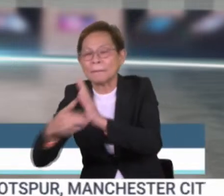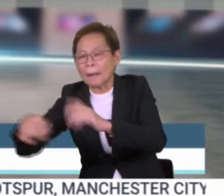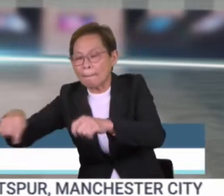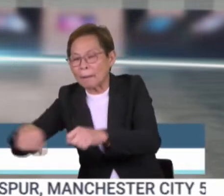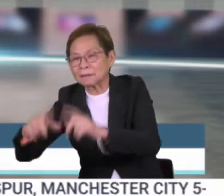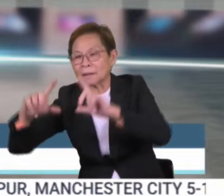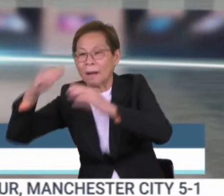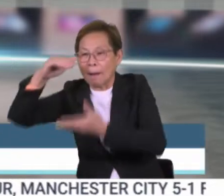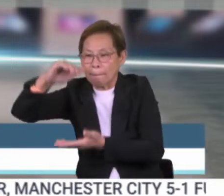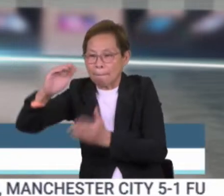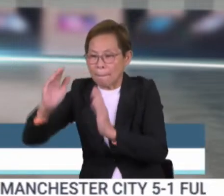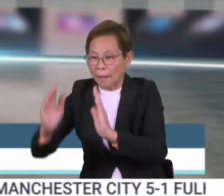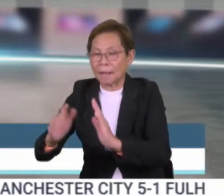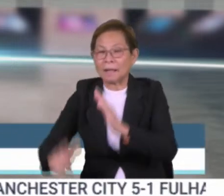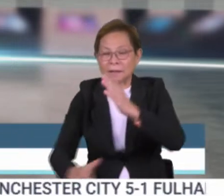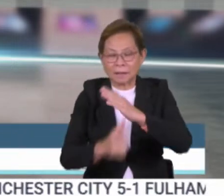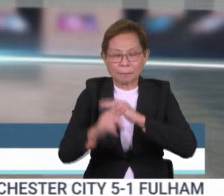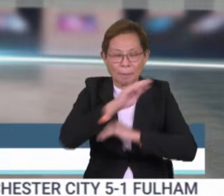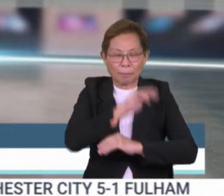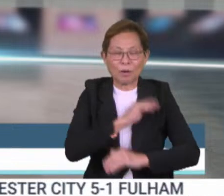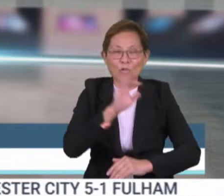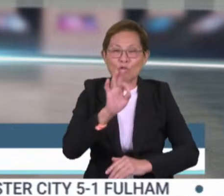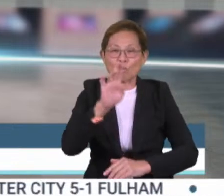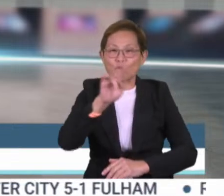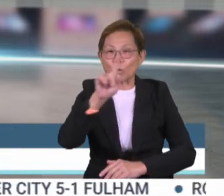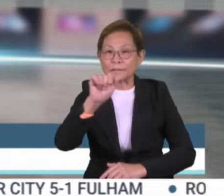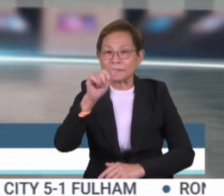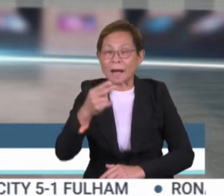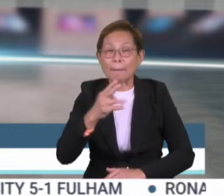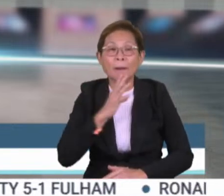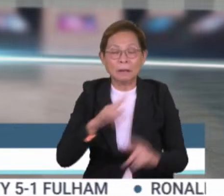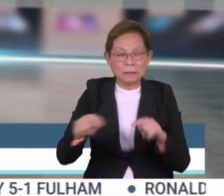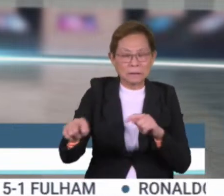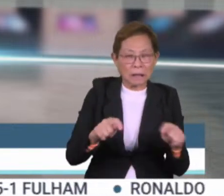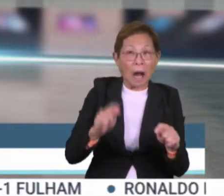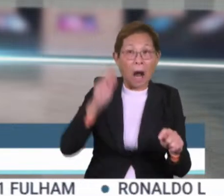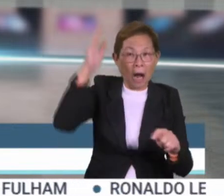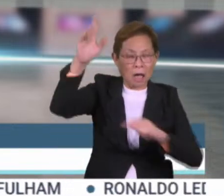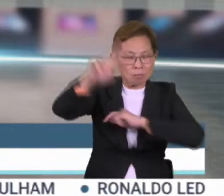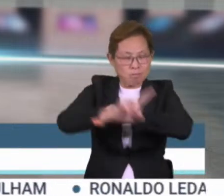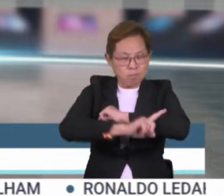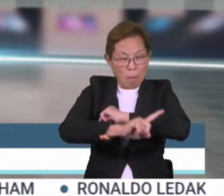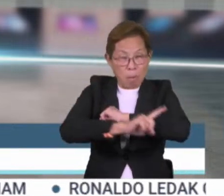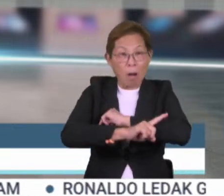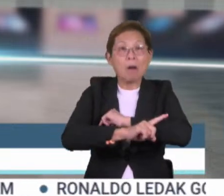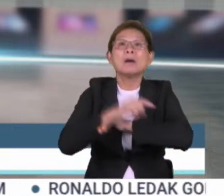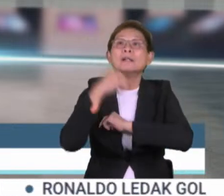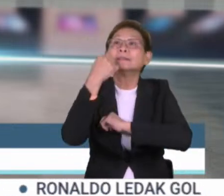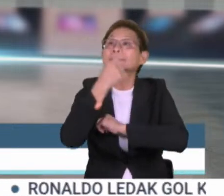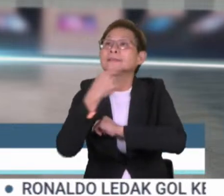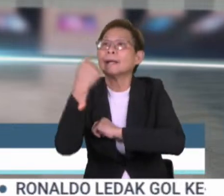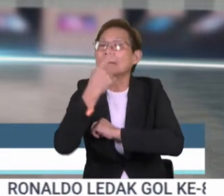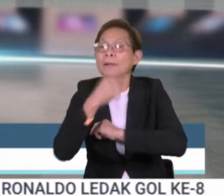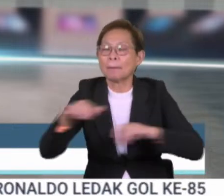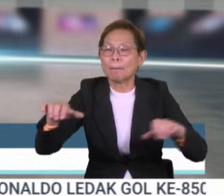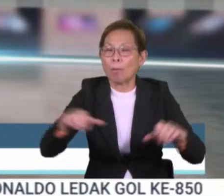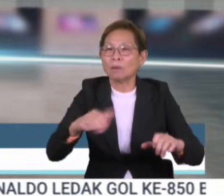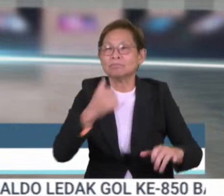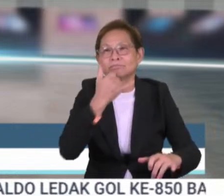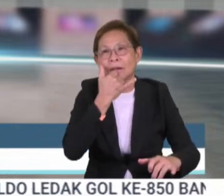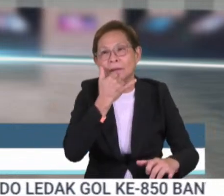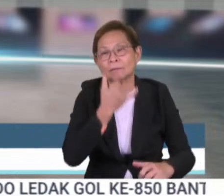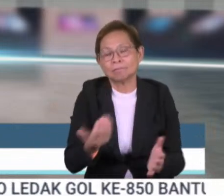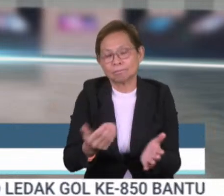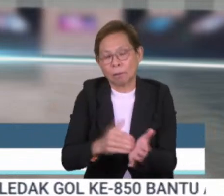masak paket. Timbalan Menteri Fuzia Salih menegaskan tindakan bakal diambil terutama kepada mereka yang melakukan